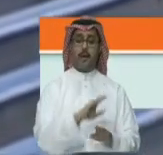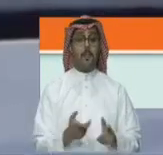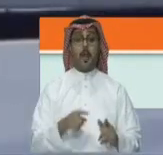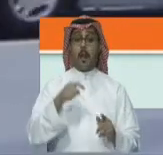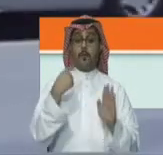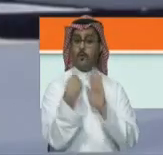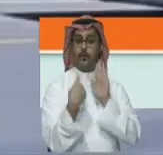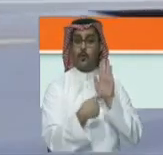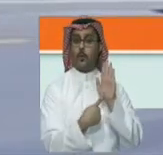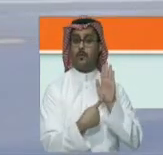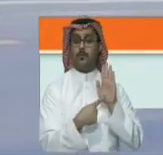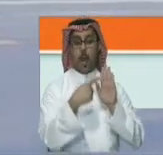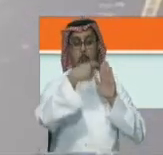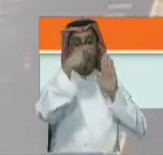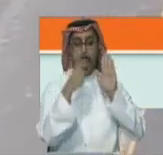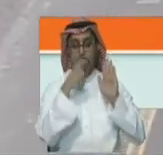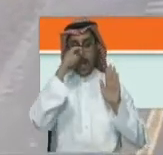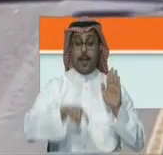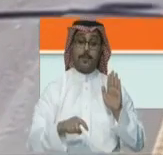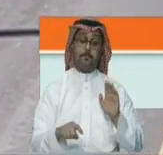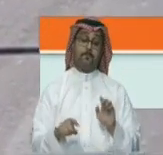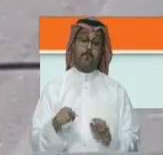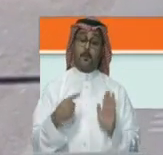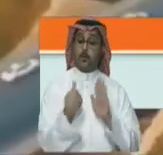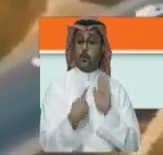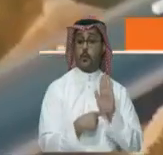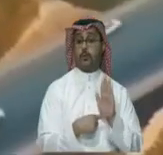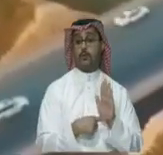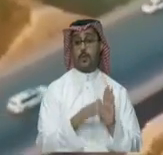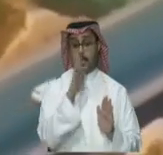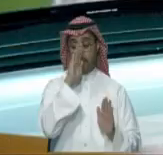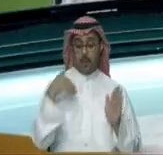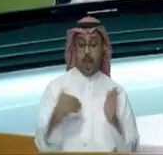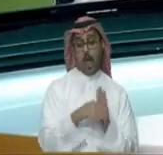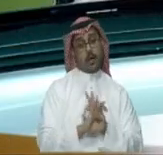طبقت بعض أحكامها الاثنين الماضي نتيجة لانتهاء المهلة المحددة.